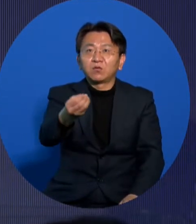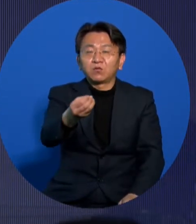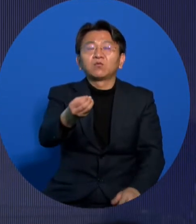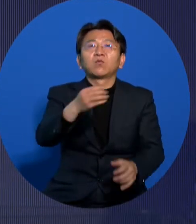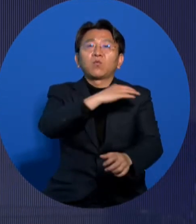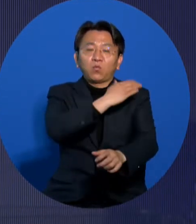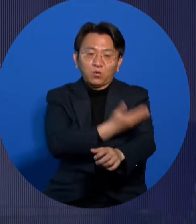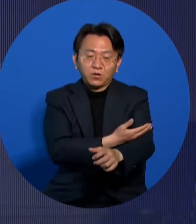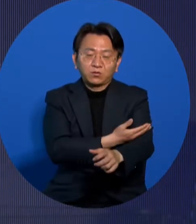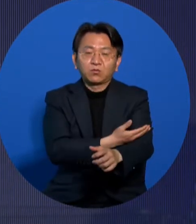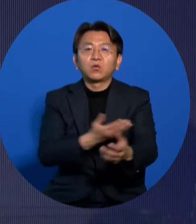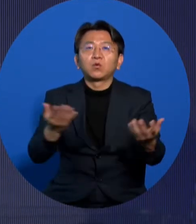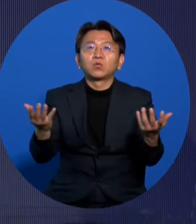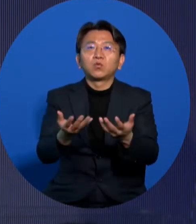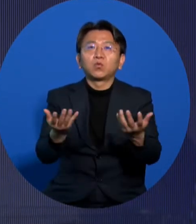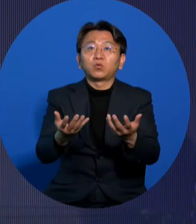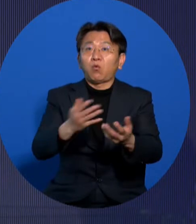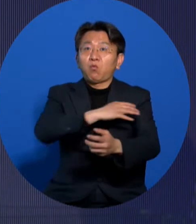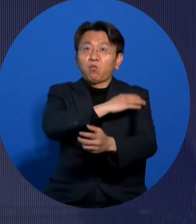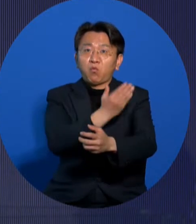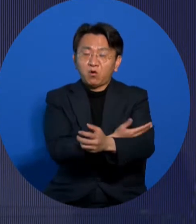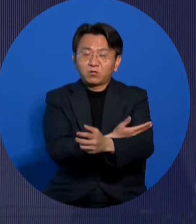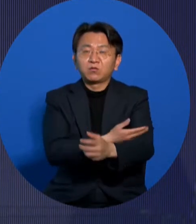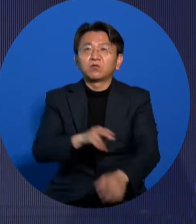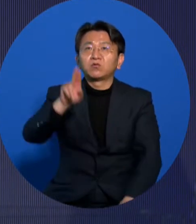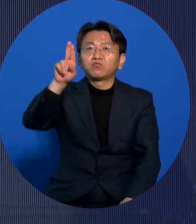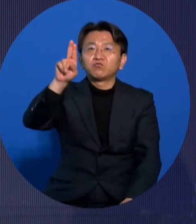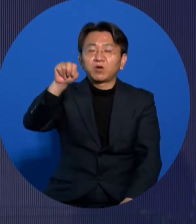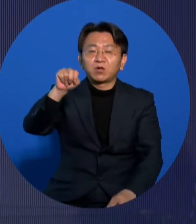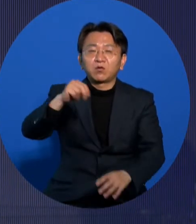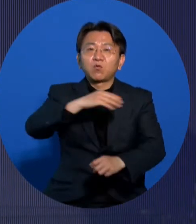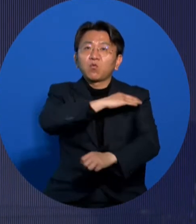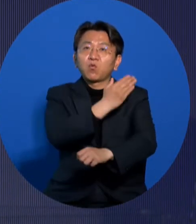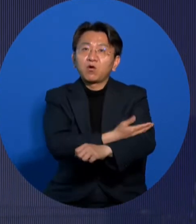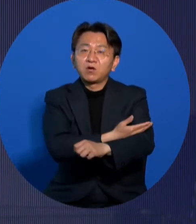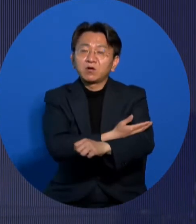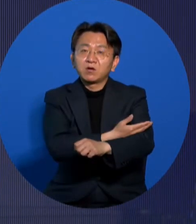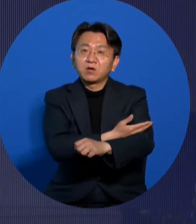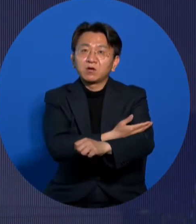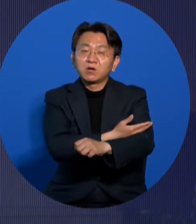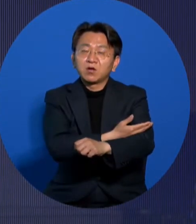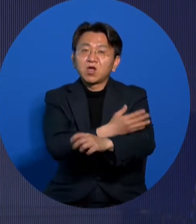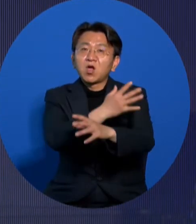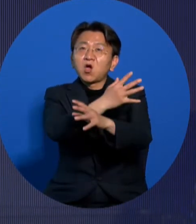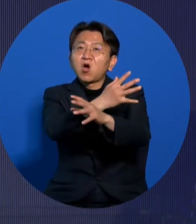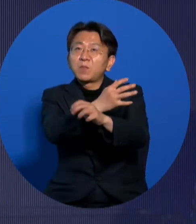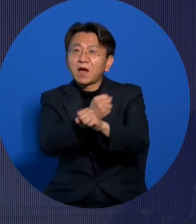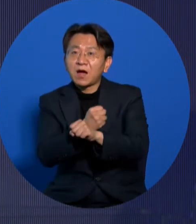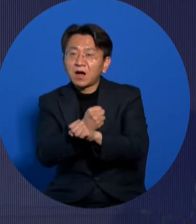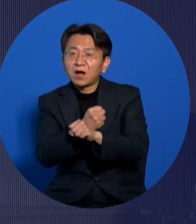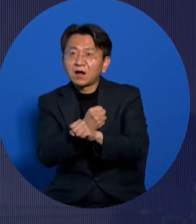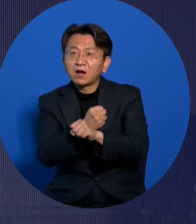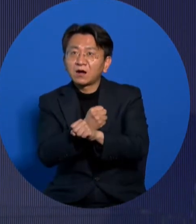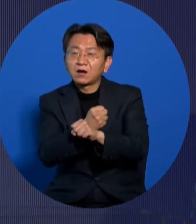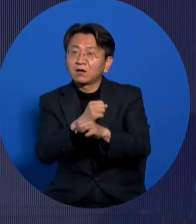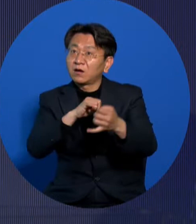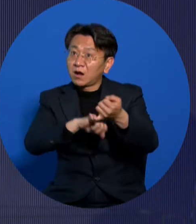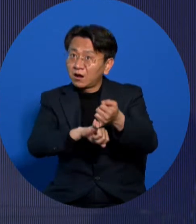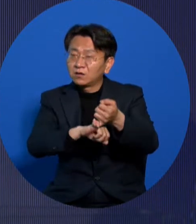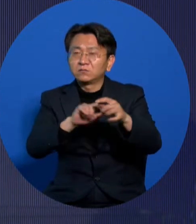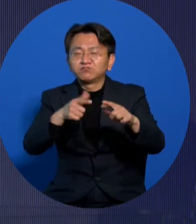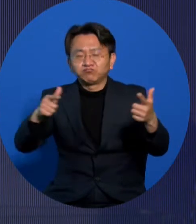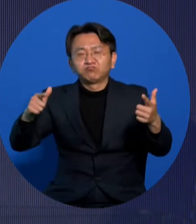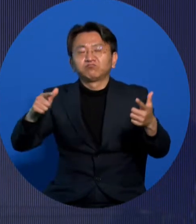노동권 또 우리 유엔 권리 협약 또 이동권 같은 것들이 많이